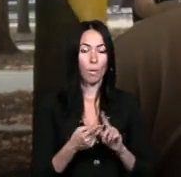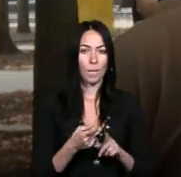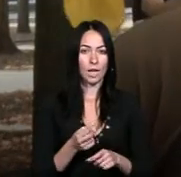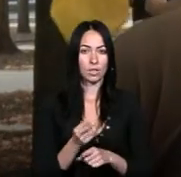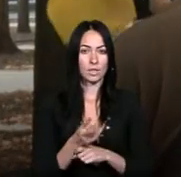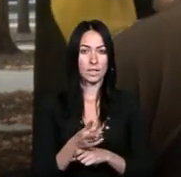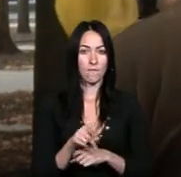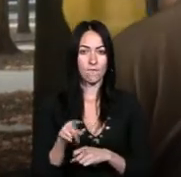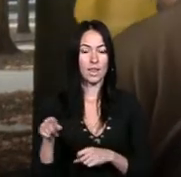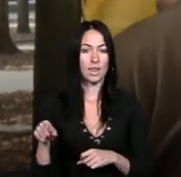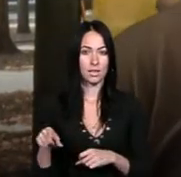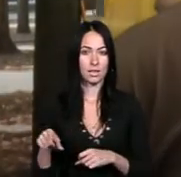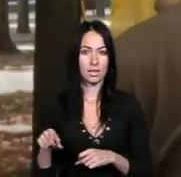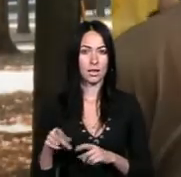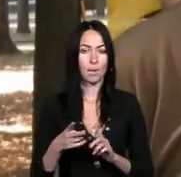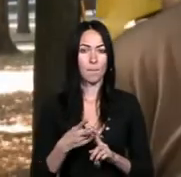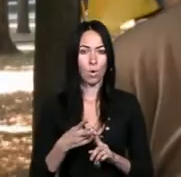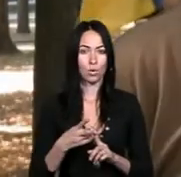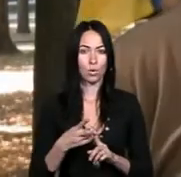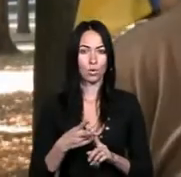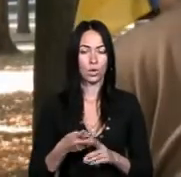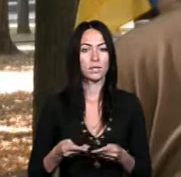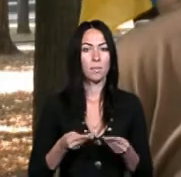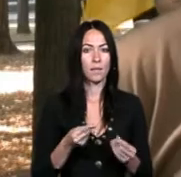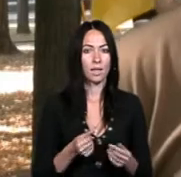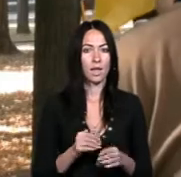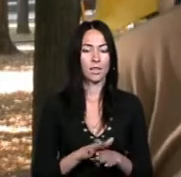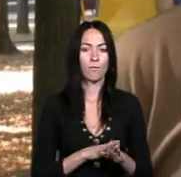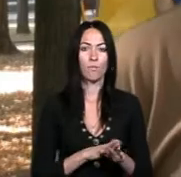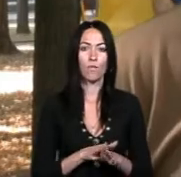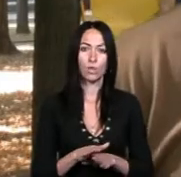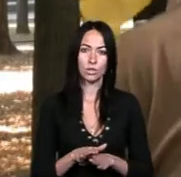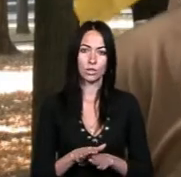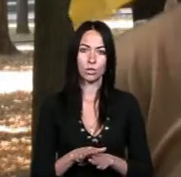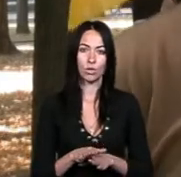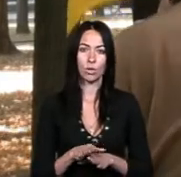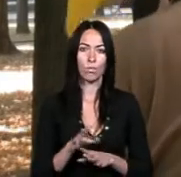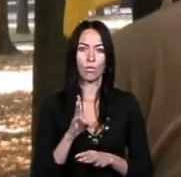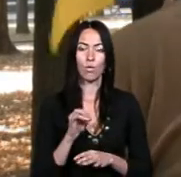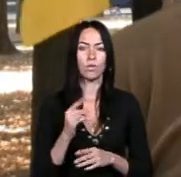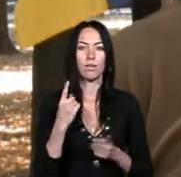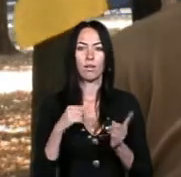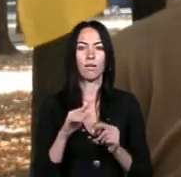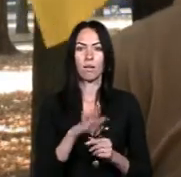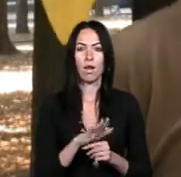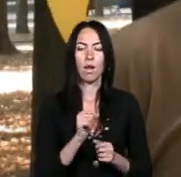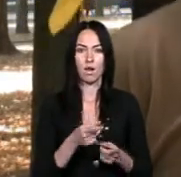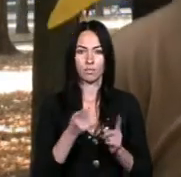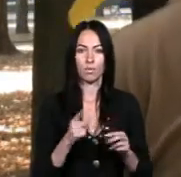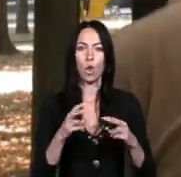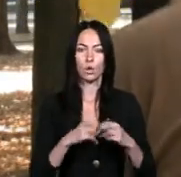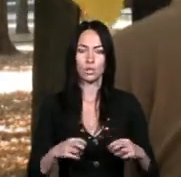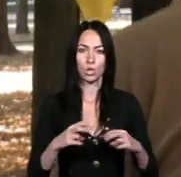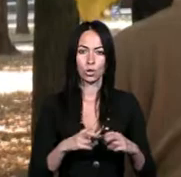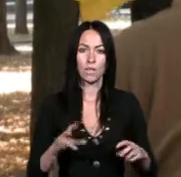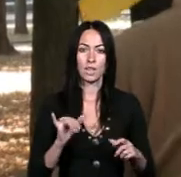їх. По-друге, сприяти в повноцінному, незаангажованому розслідуванню.